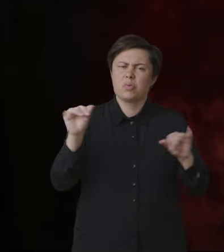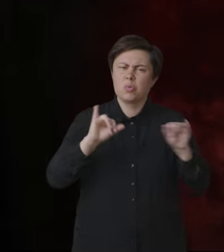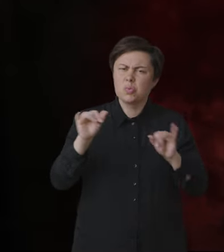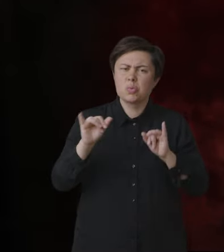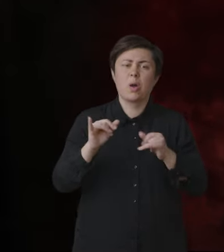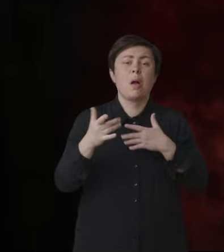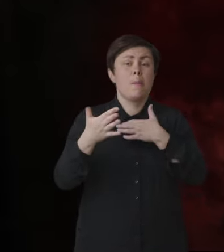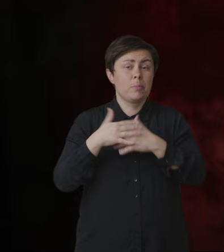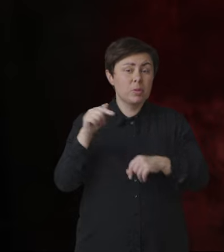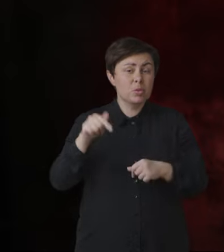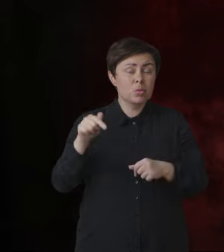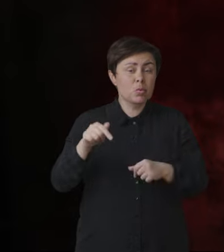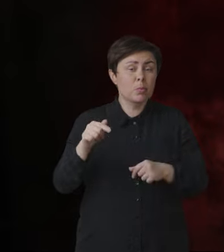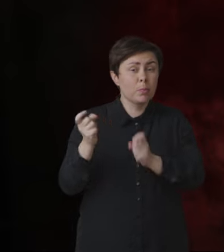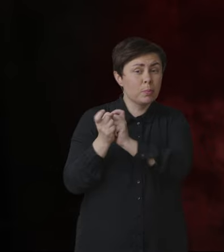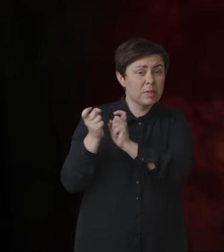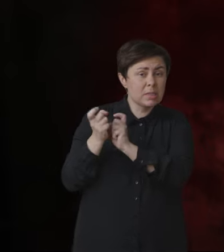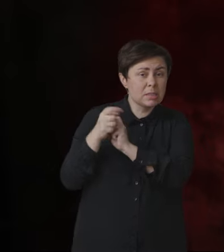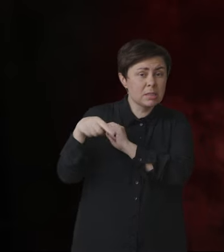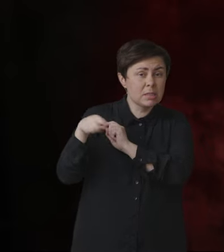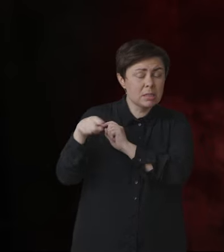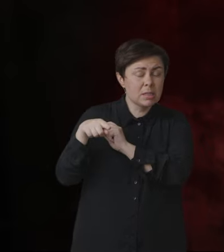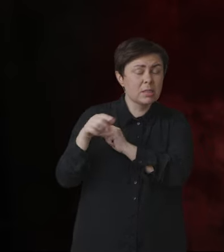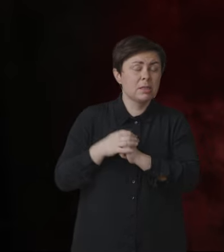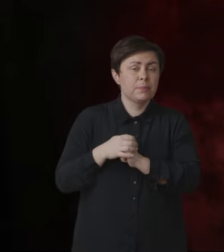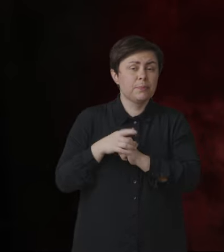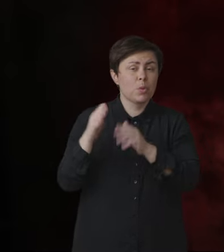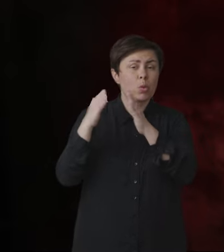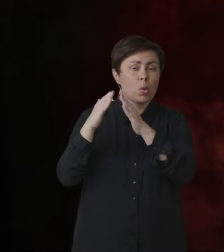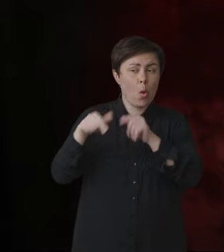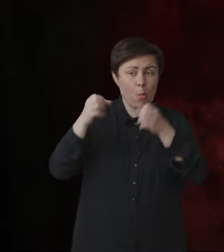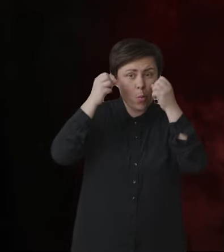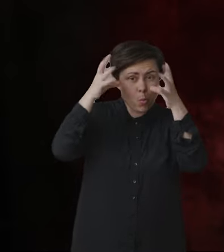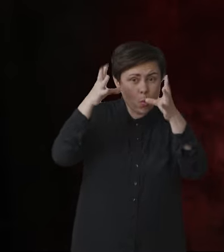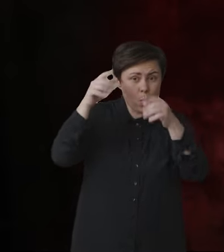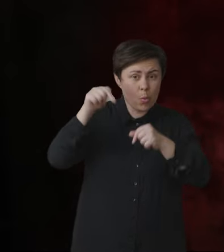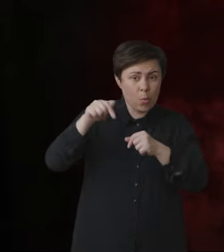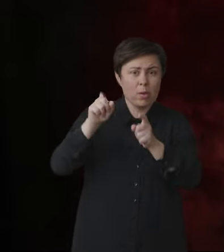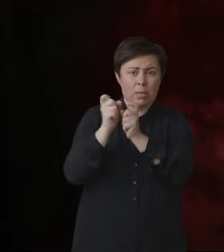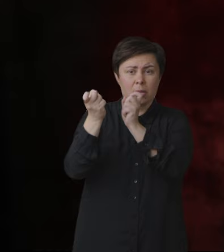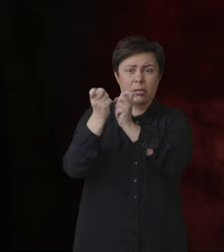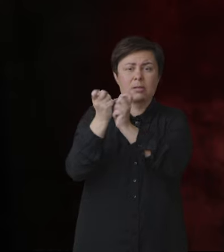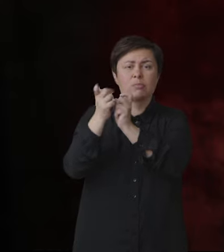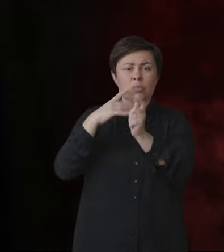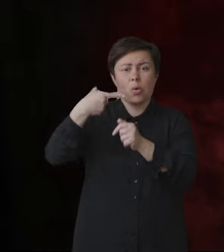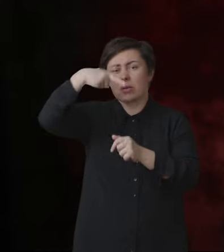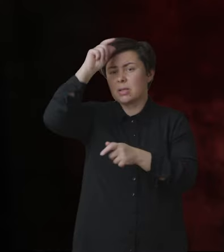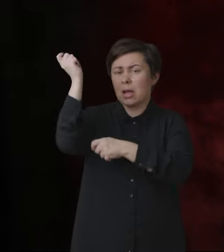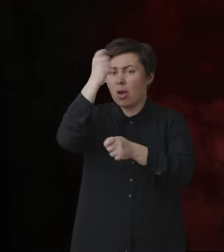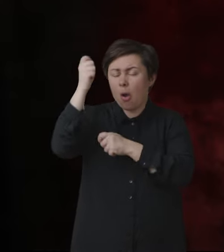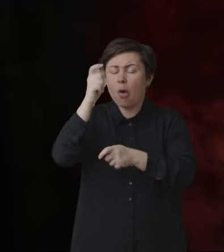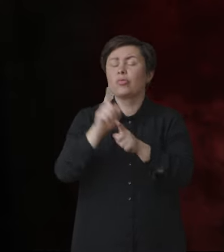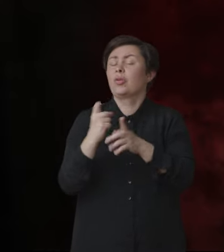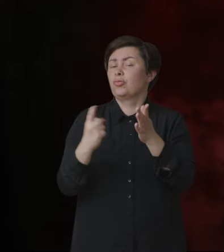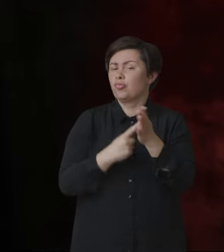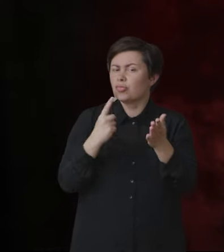Blisko tutaj też, niedaleko tego Domu Kultury niby, to też była straż pożarna.